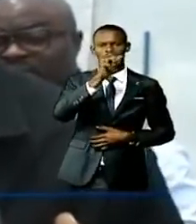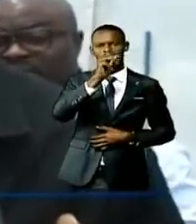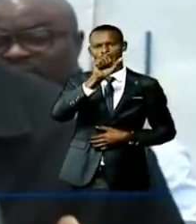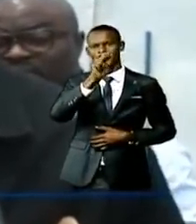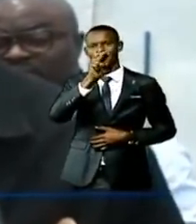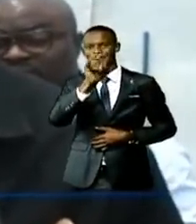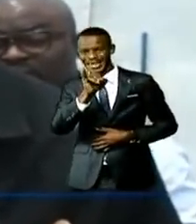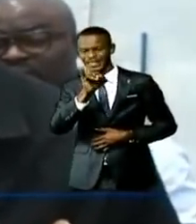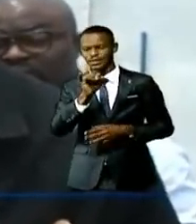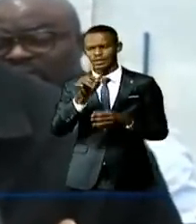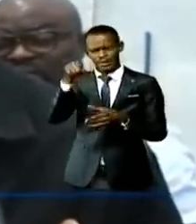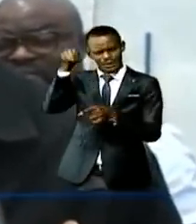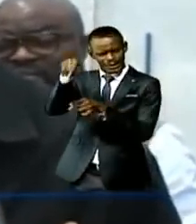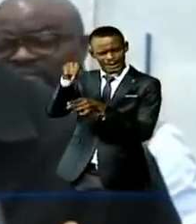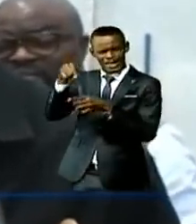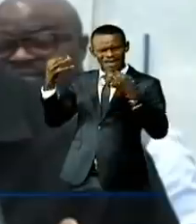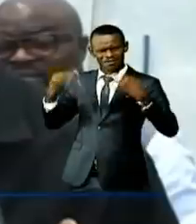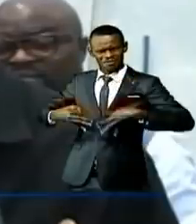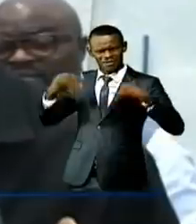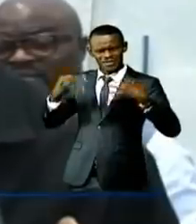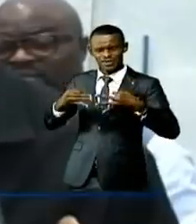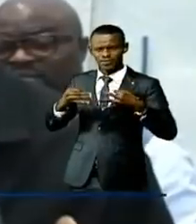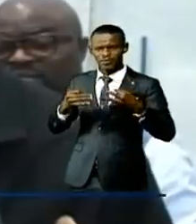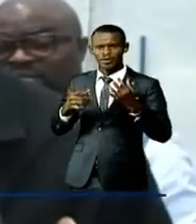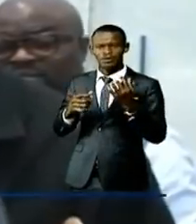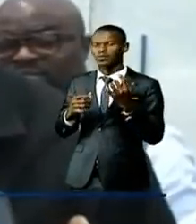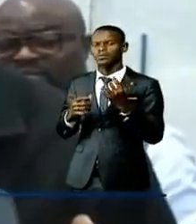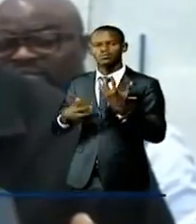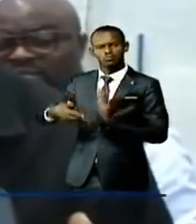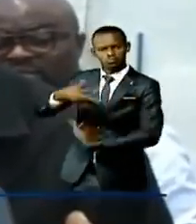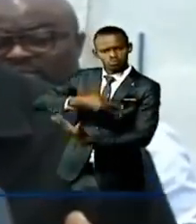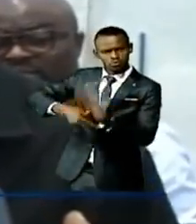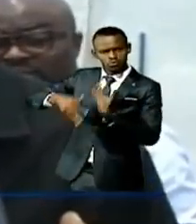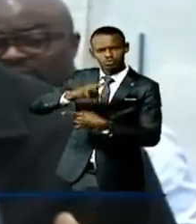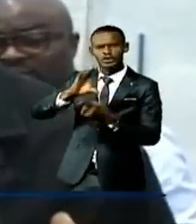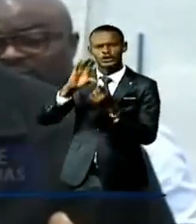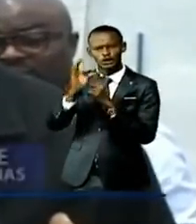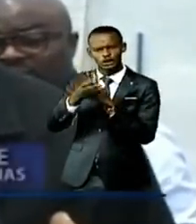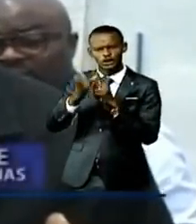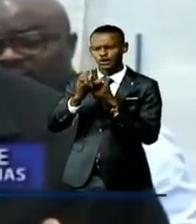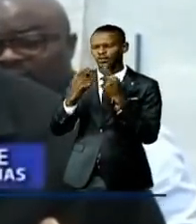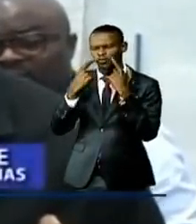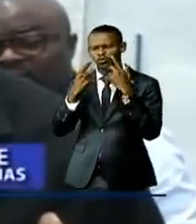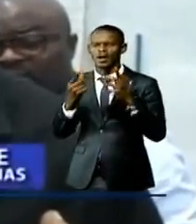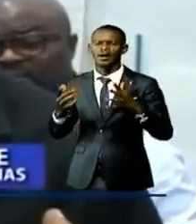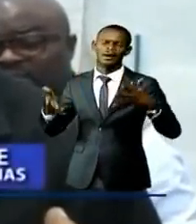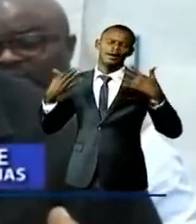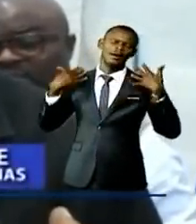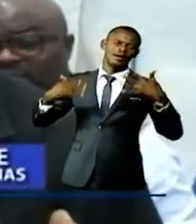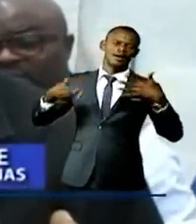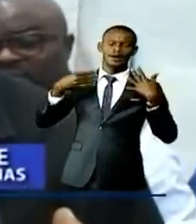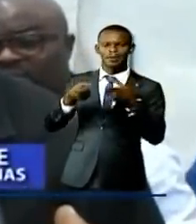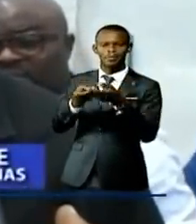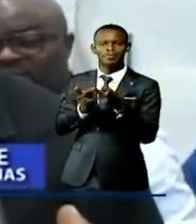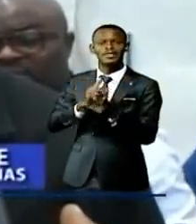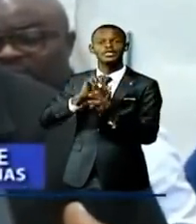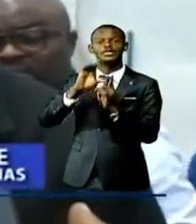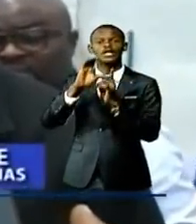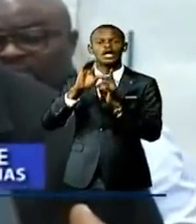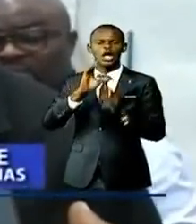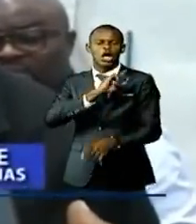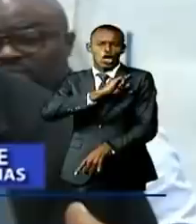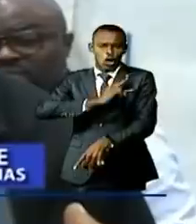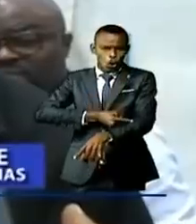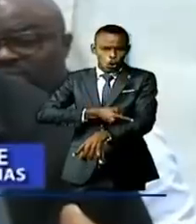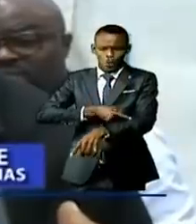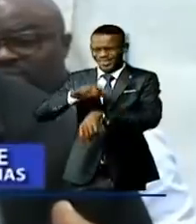droite pour venir célébrer et partager autour de la fraîcheur de Goma. Je pense que c'est un moment que tout le monde devait